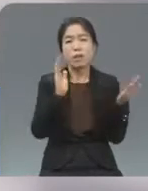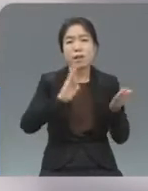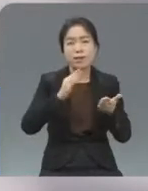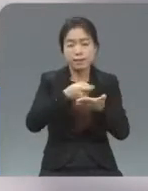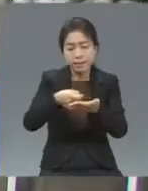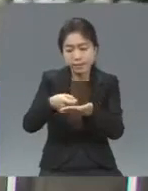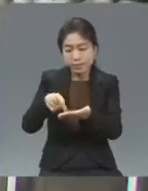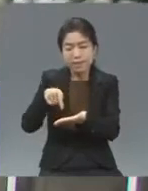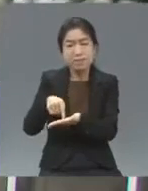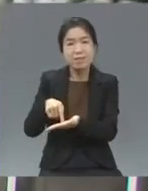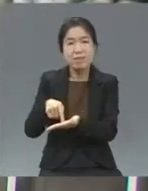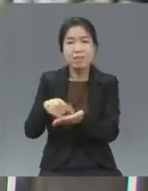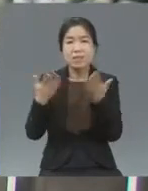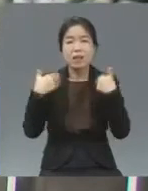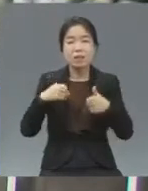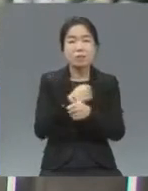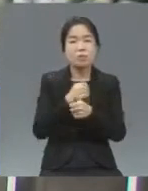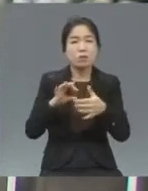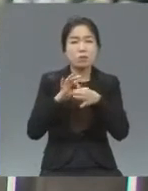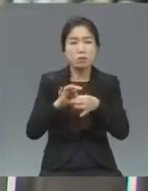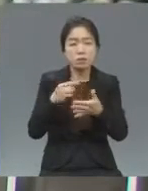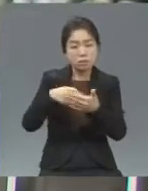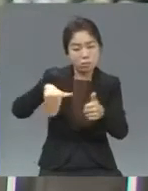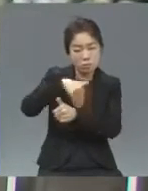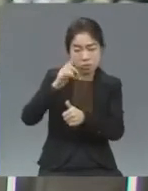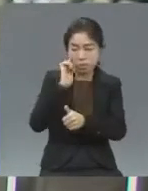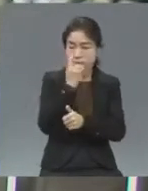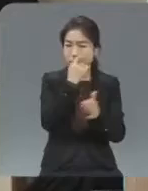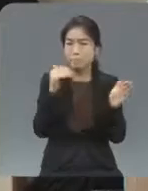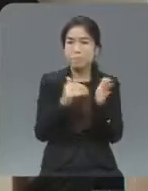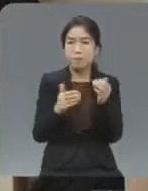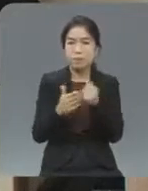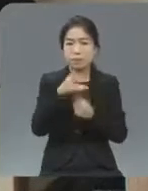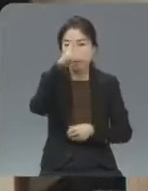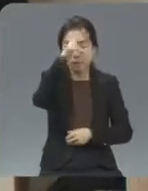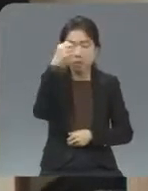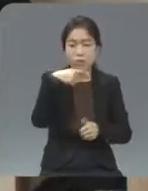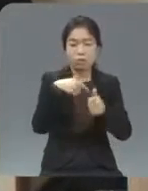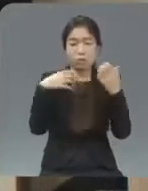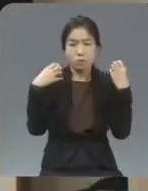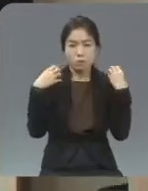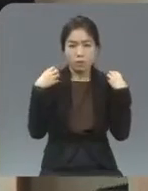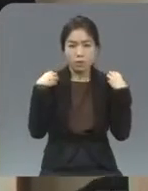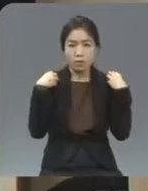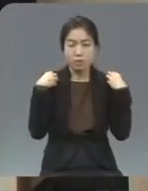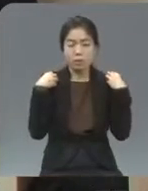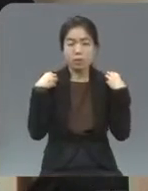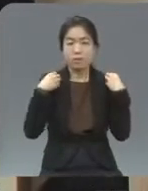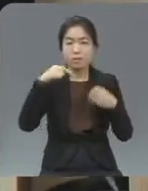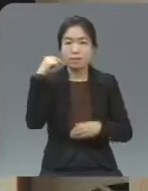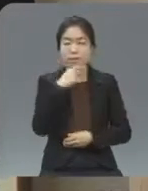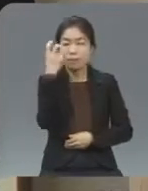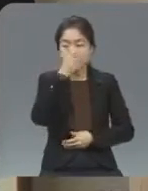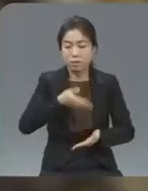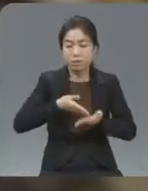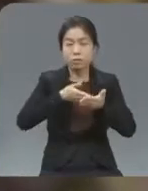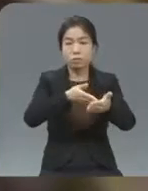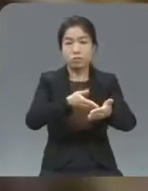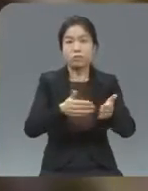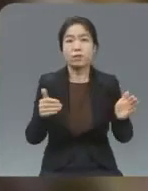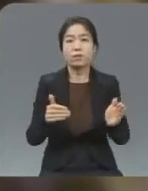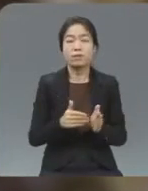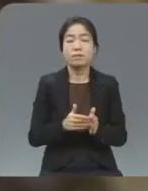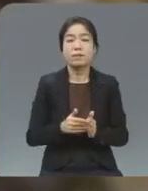남겨둔 메모에서 학교폭력 관련 피해 정황을 확인했다며 경찰과 교육청 등 관계기관에 철저한 수사를 요구하고